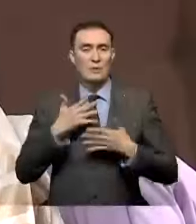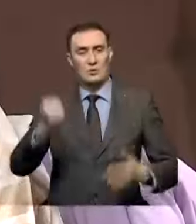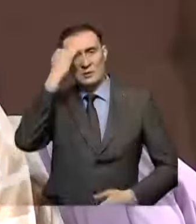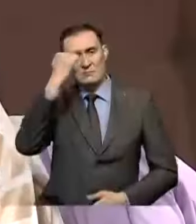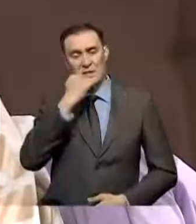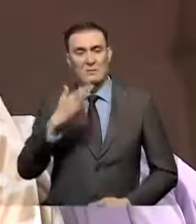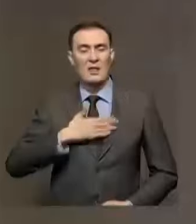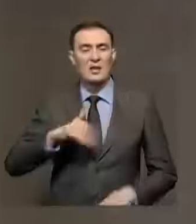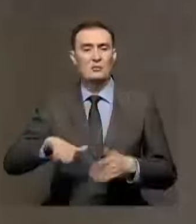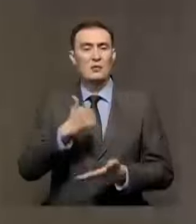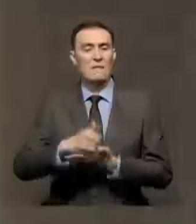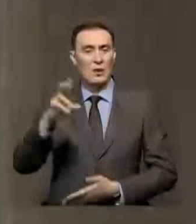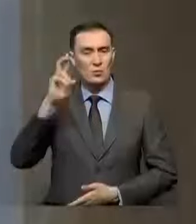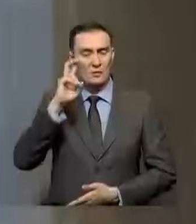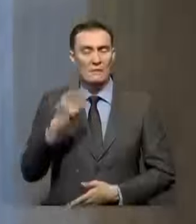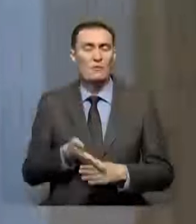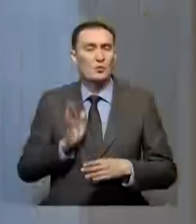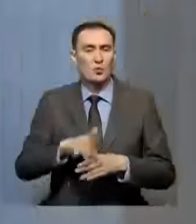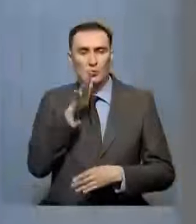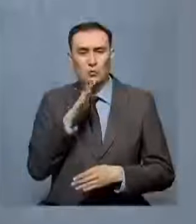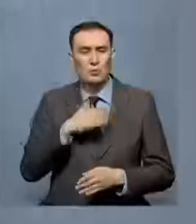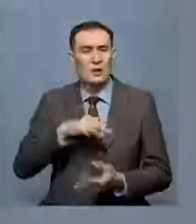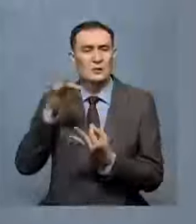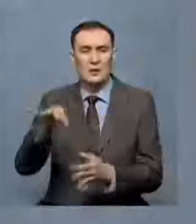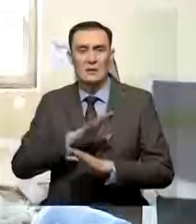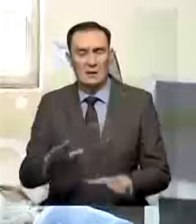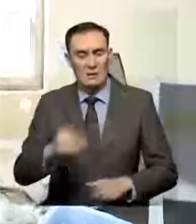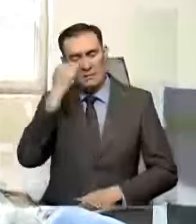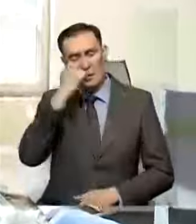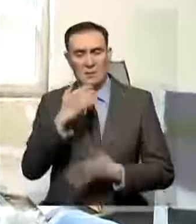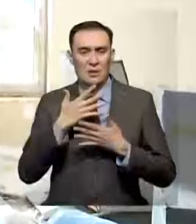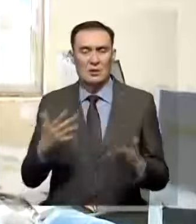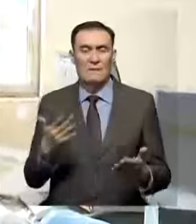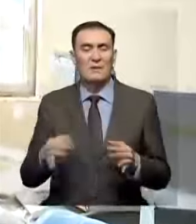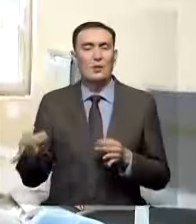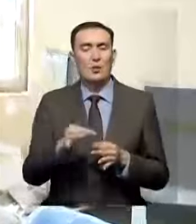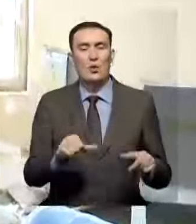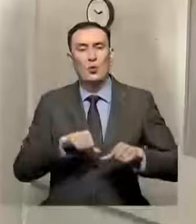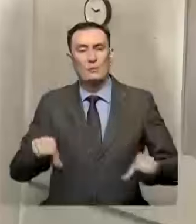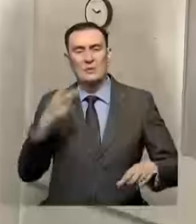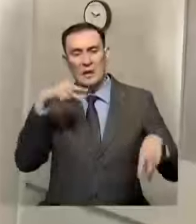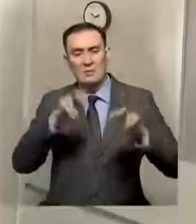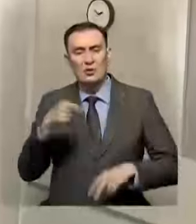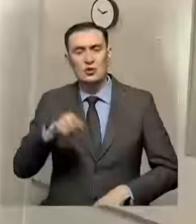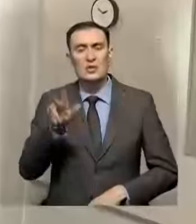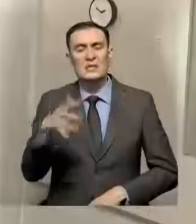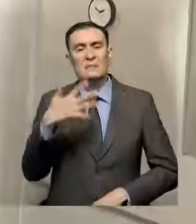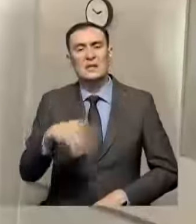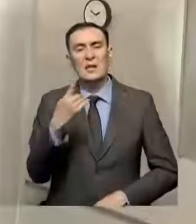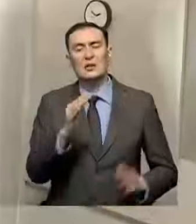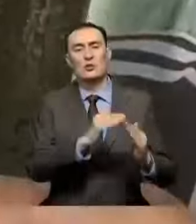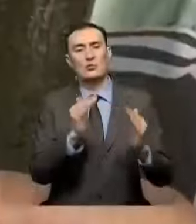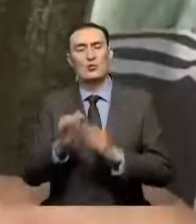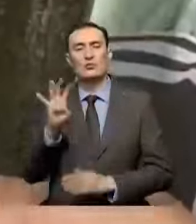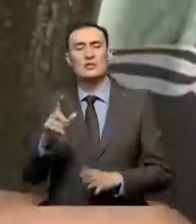первую очередь нашему президенту. В трудную минуту не оставили. Благодарность большая. Всего в регионе комиссии обследовали 1351 дом. Из